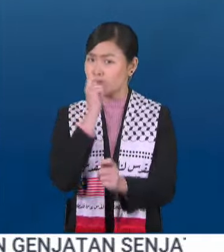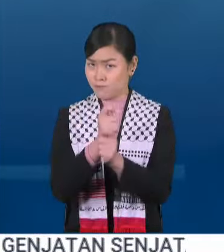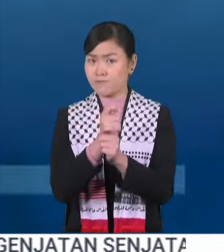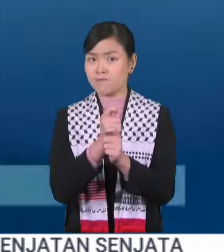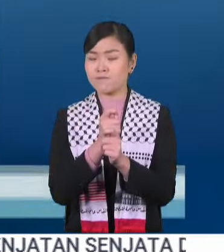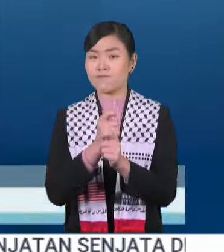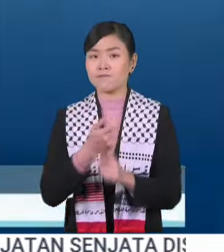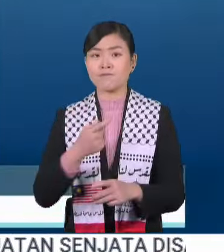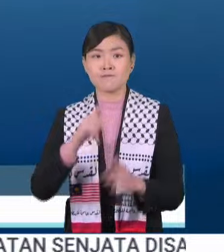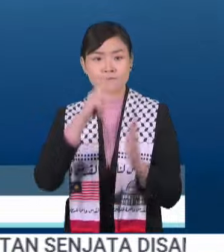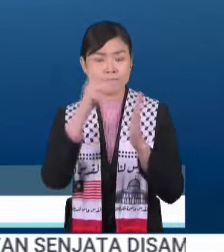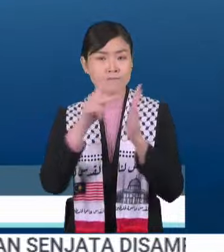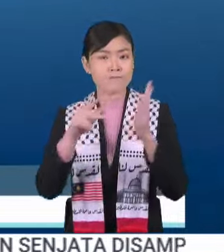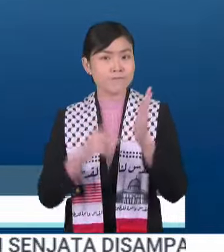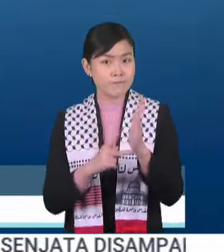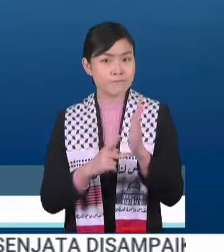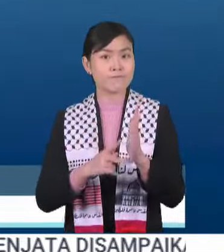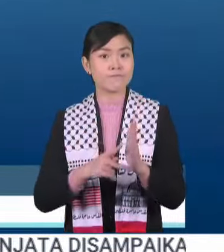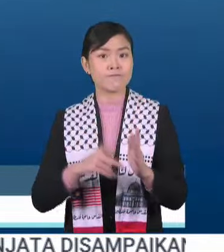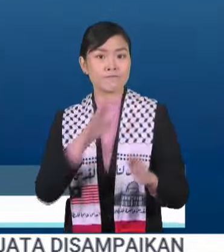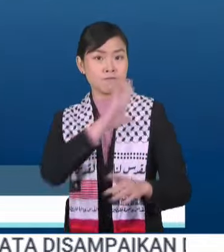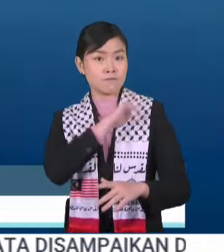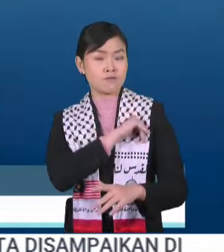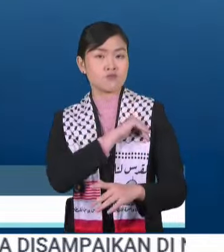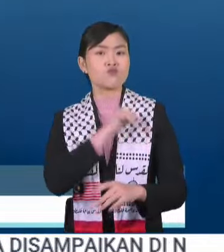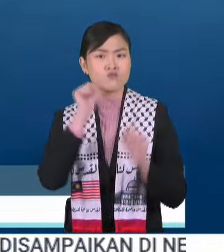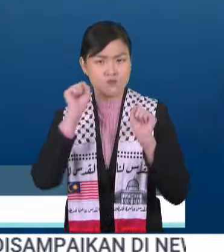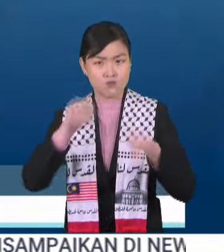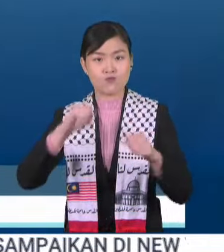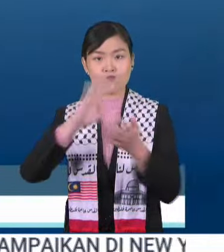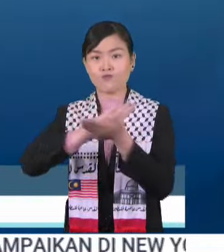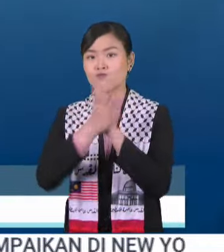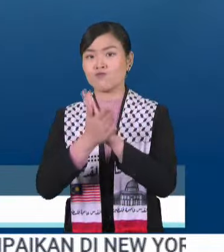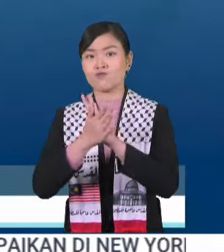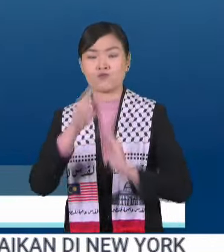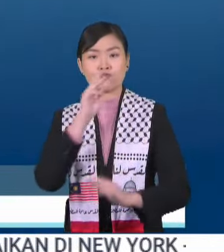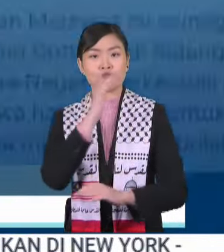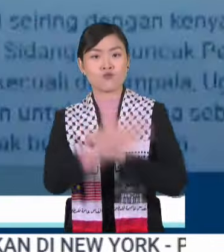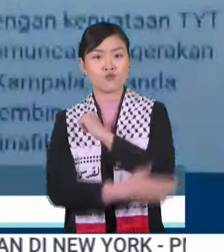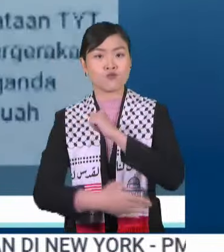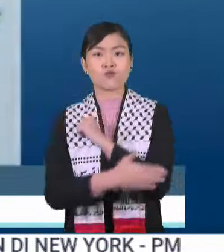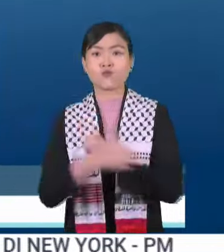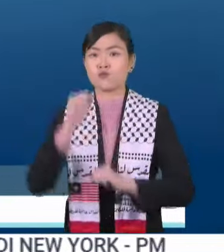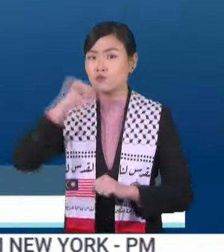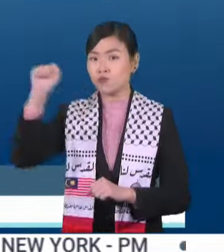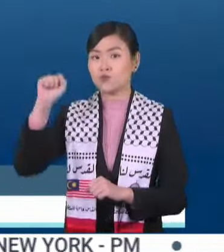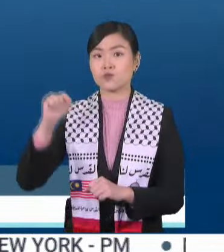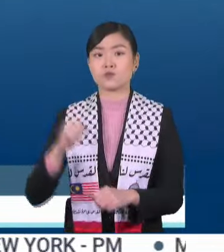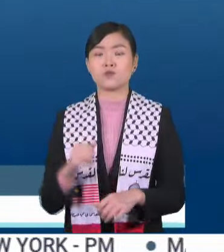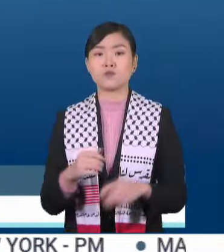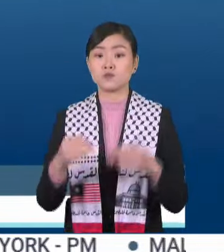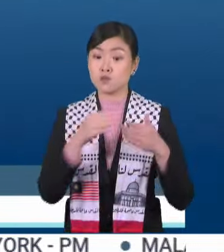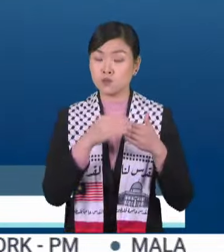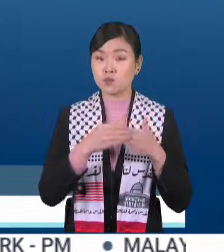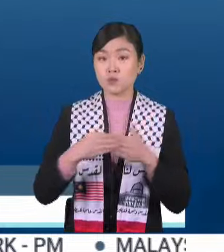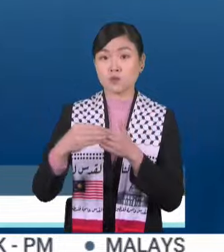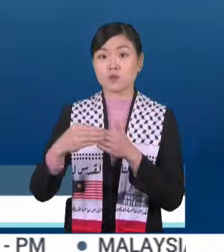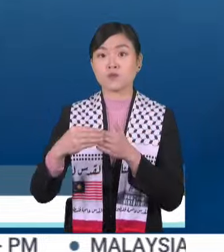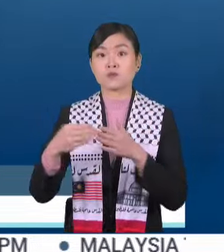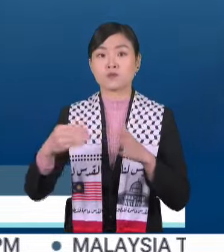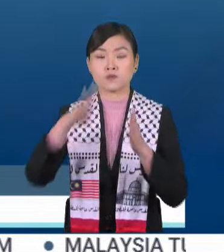pendirian berprinsip bahawa Palestin berhak membentuk sebuah negara yang merdeka dan berdaulat berdasarkan garis sempadan pra